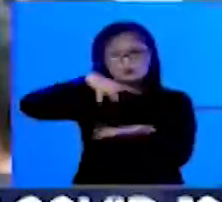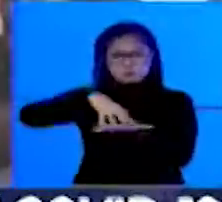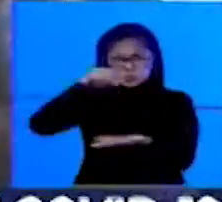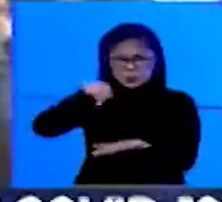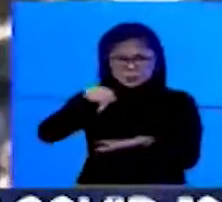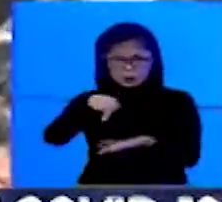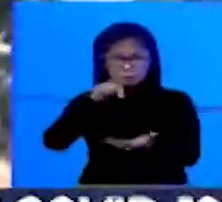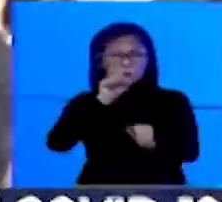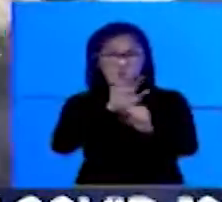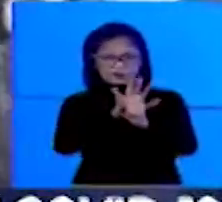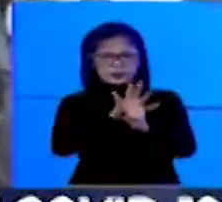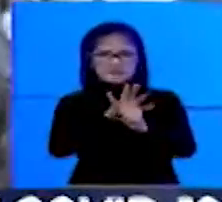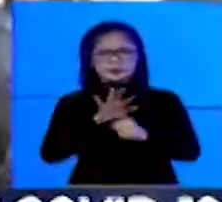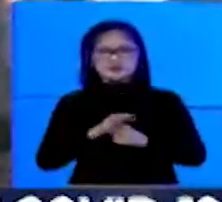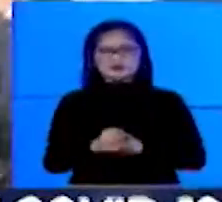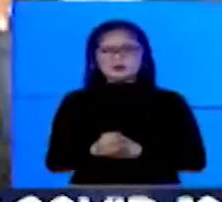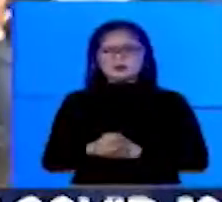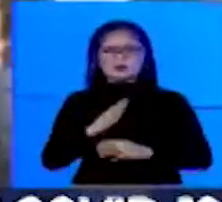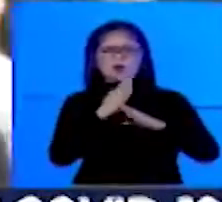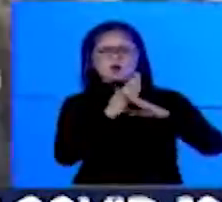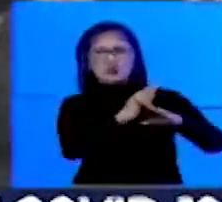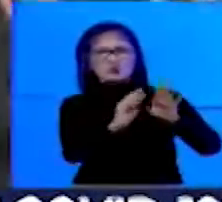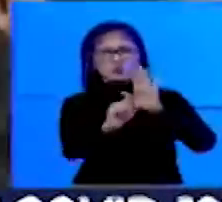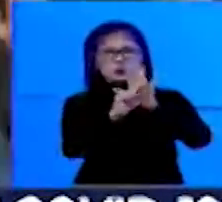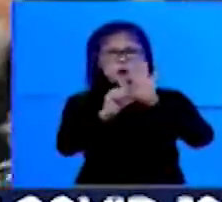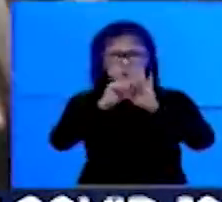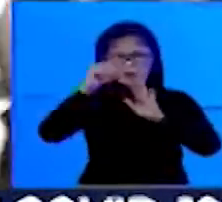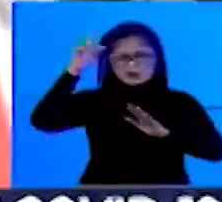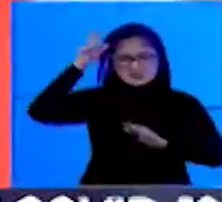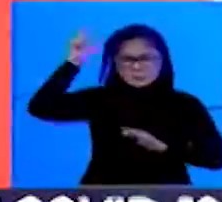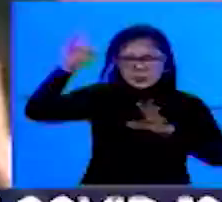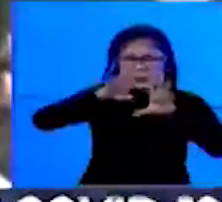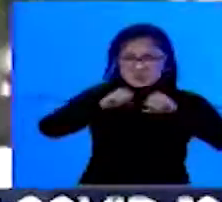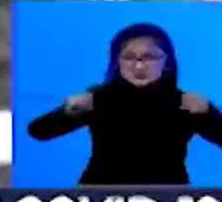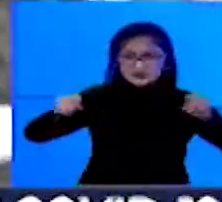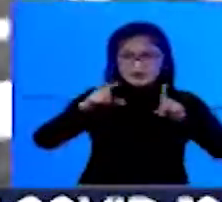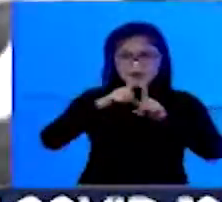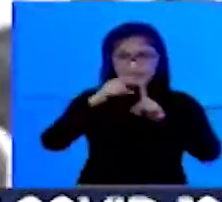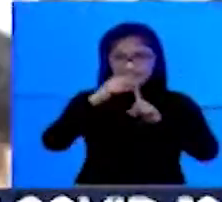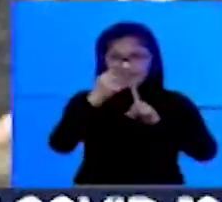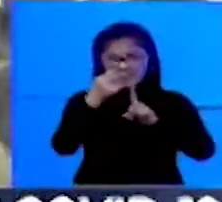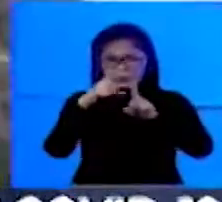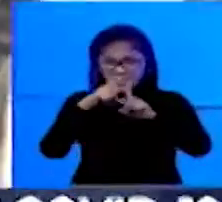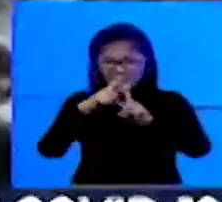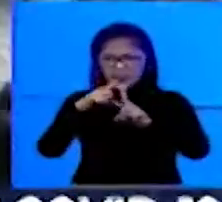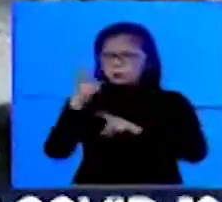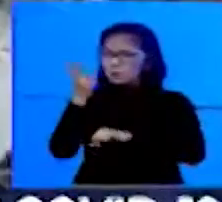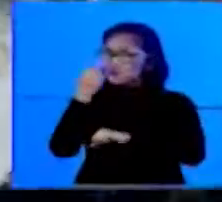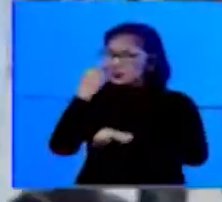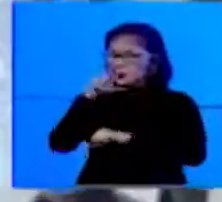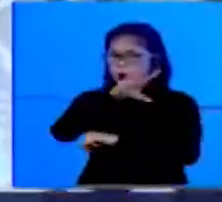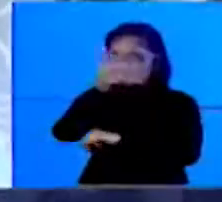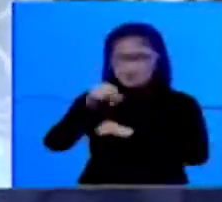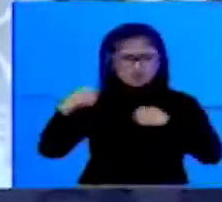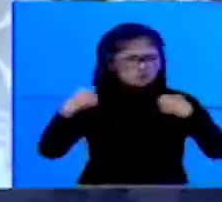Unjuk rasa penolakan pengesahan Undang-Undang Cipta Kerja di depan gedung DPRD Provinsi Jawa Barat Kamis siang berakhir ricuh. Peserta aksi